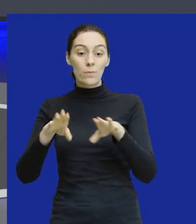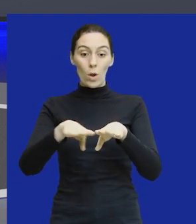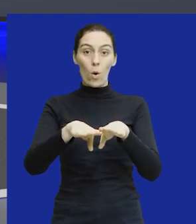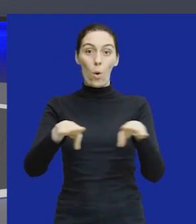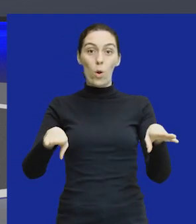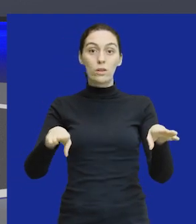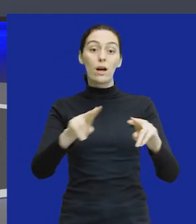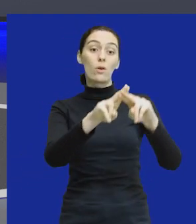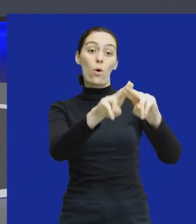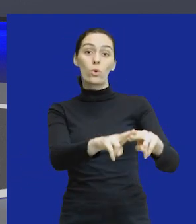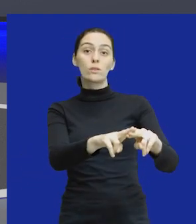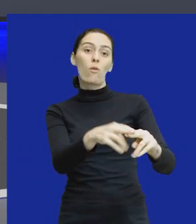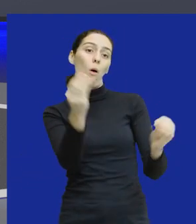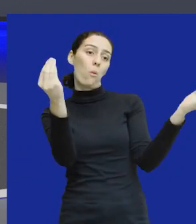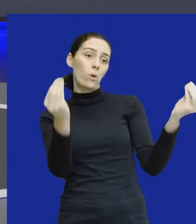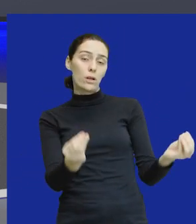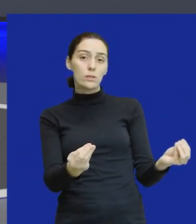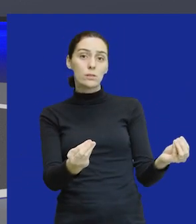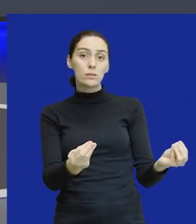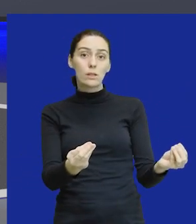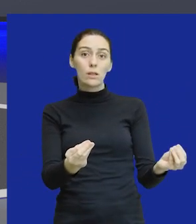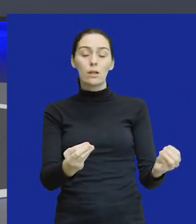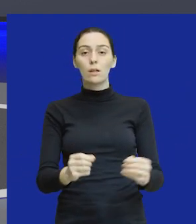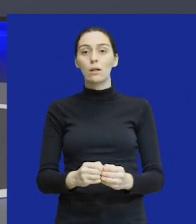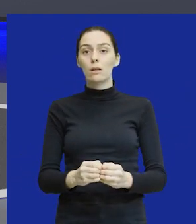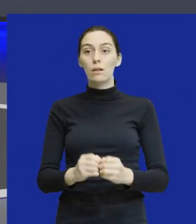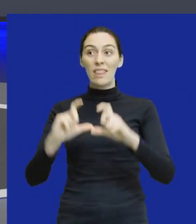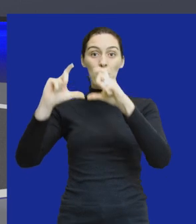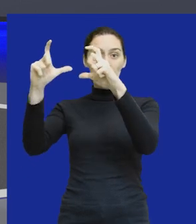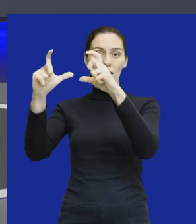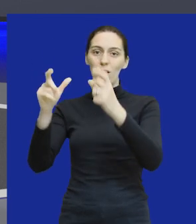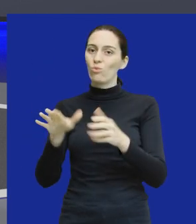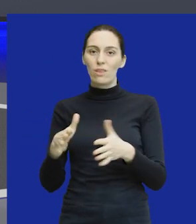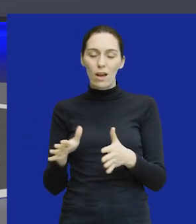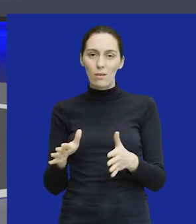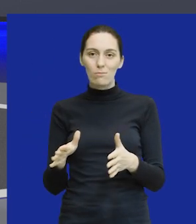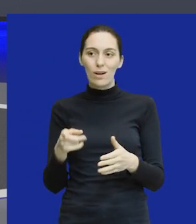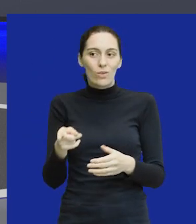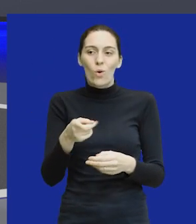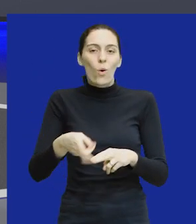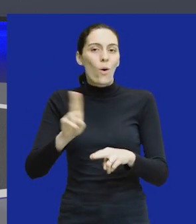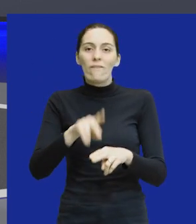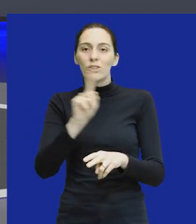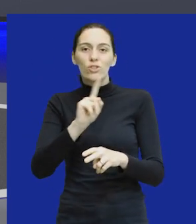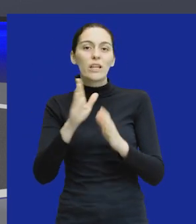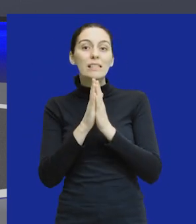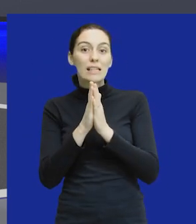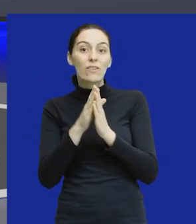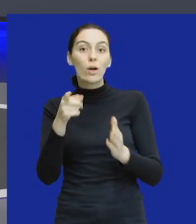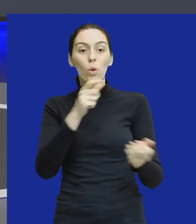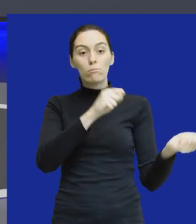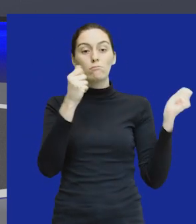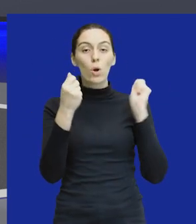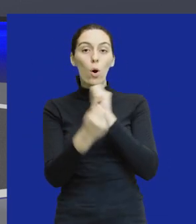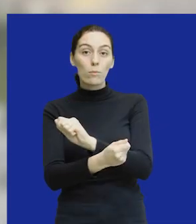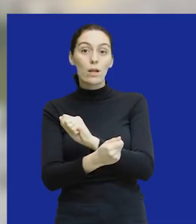Oltar je ostao za ukras, svetohraništa, tabernakula nema, jednostavno crkva više nije crkva,